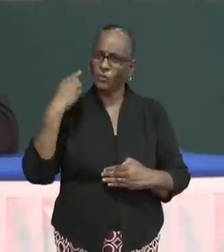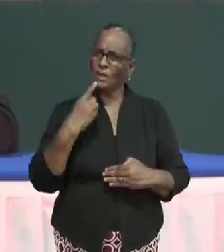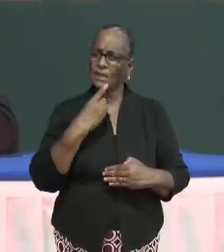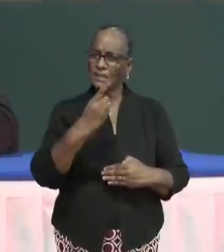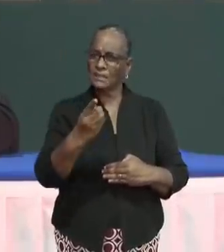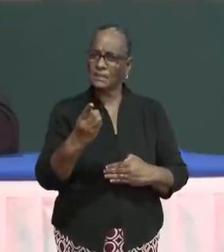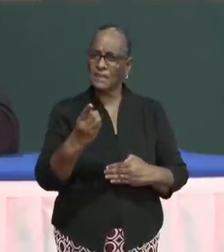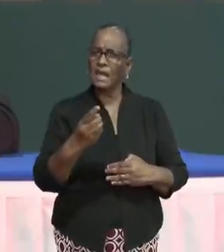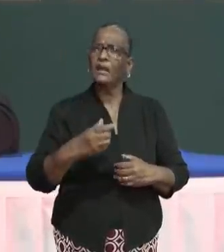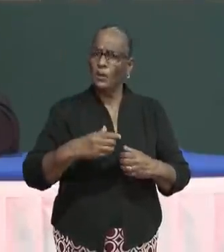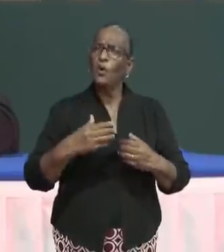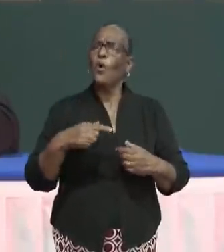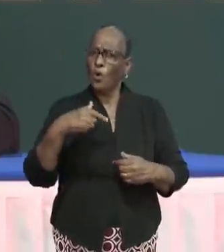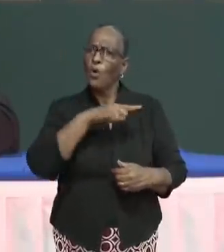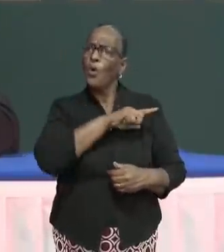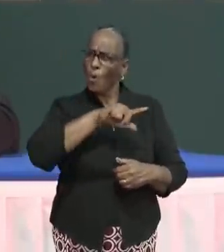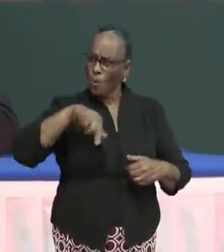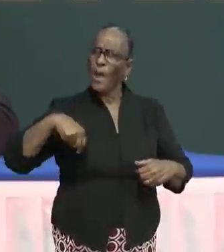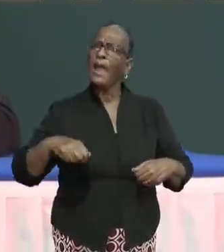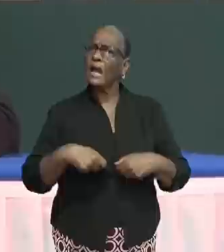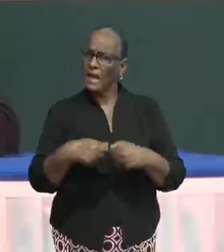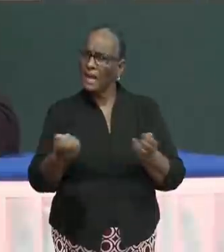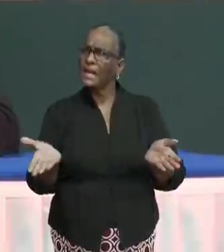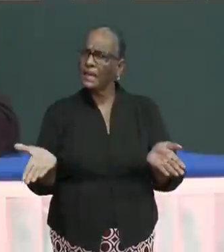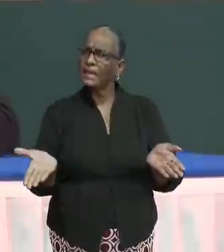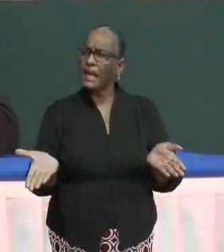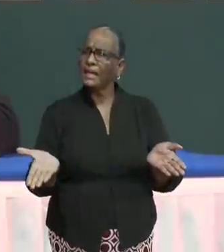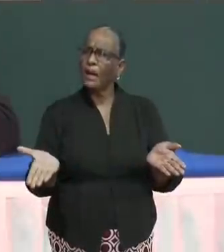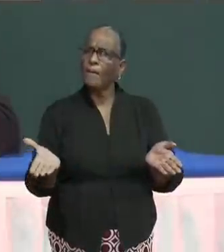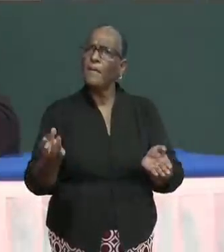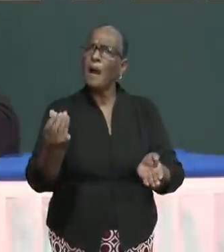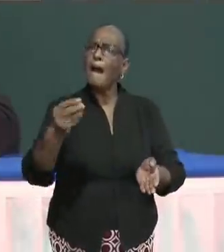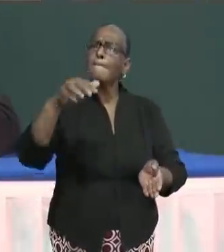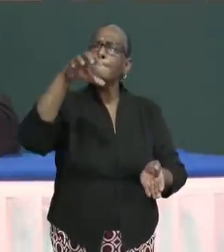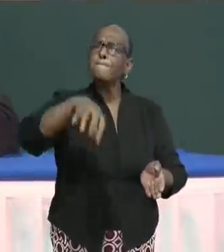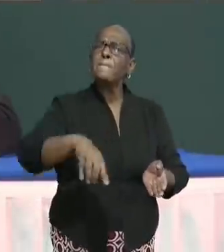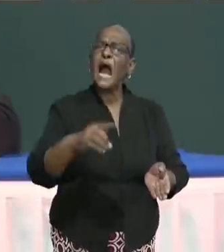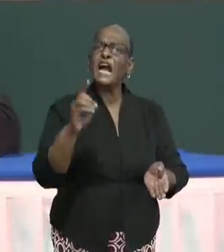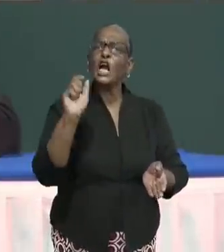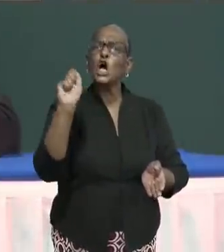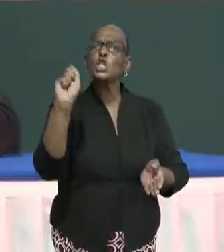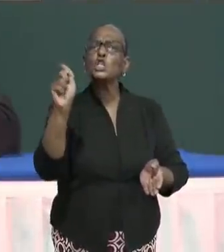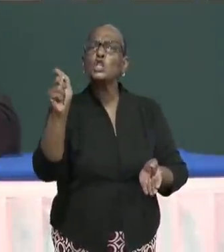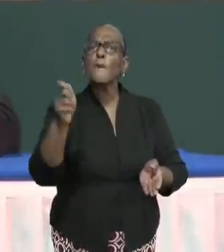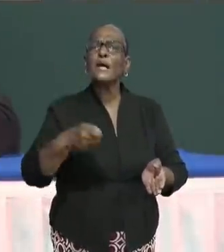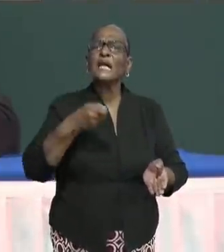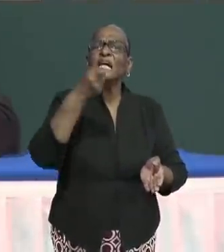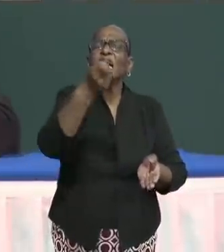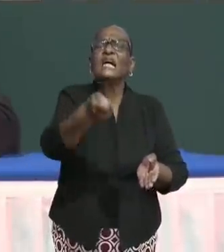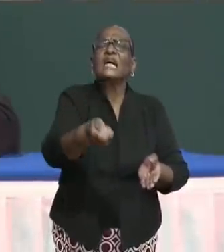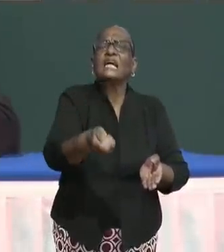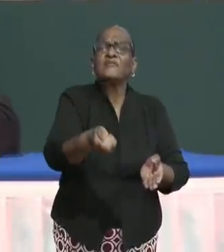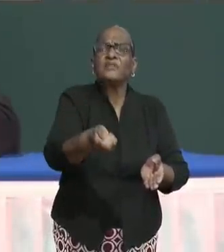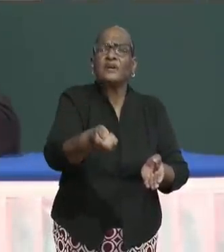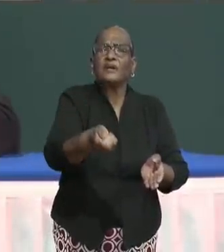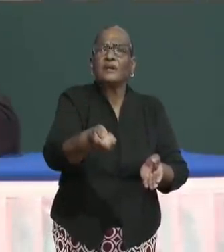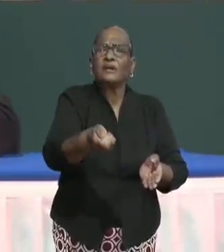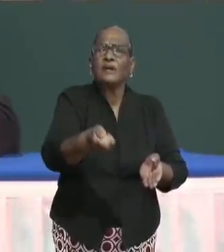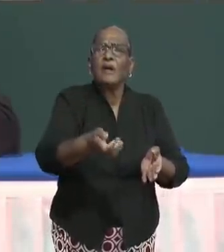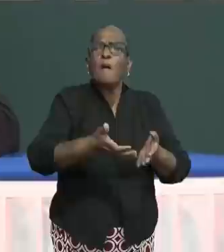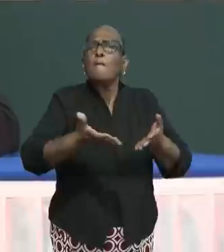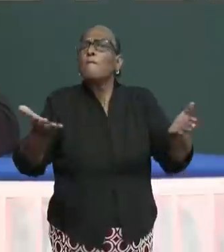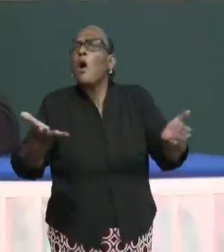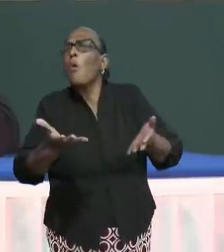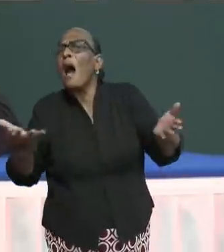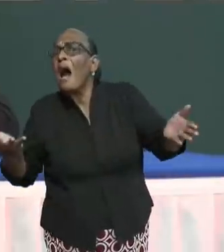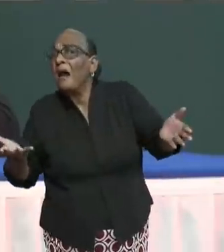gelegenheid hadden om onze bankrekeningnummer alsnog konden doorgeven, maar als ze niet had aangegeven waar ze konden